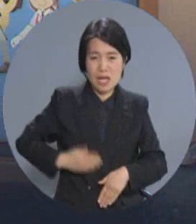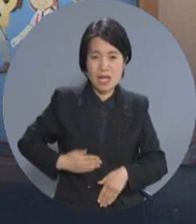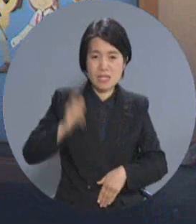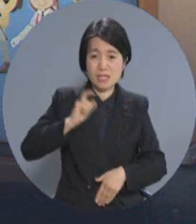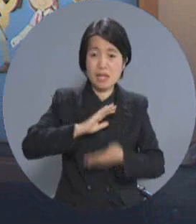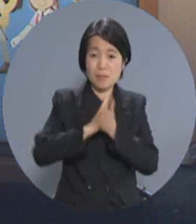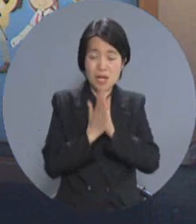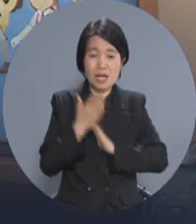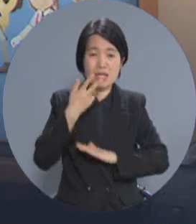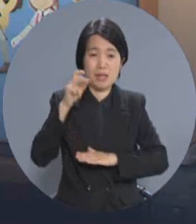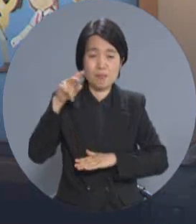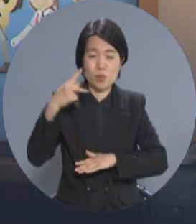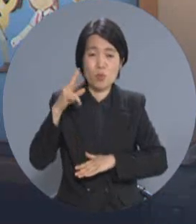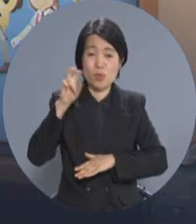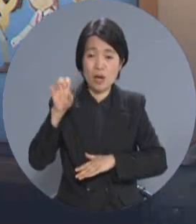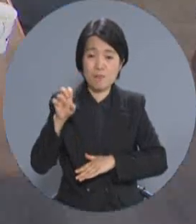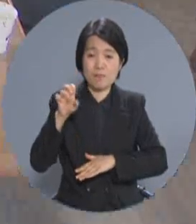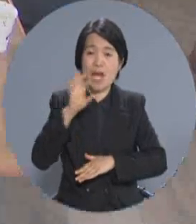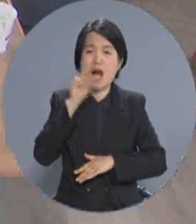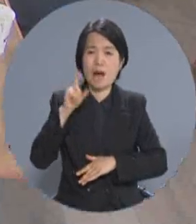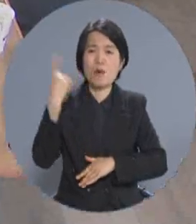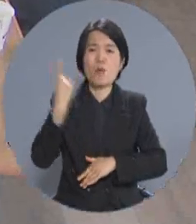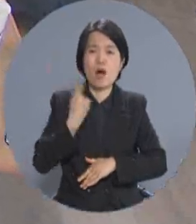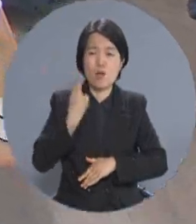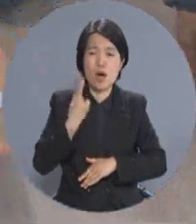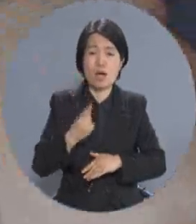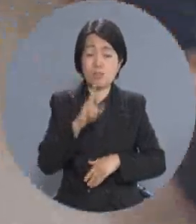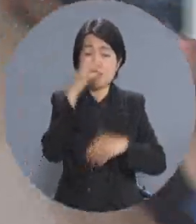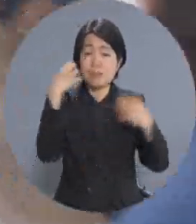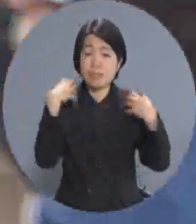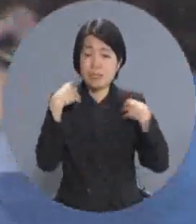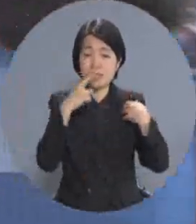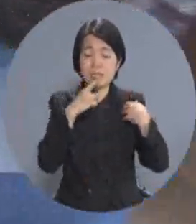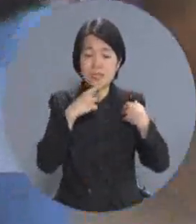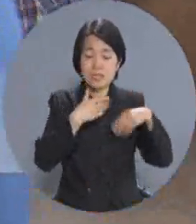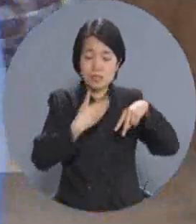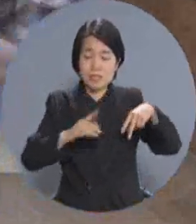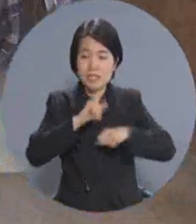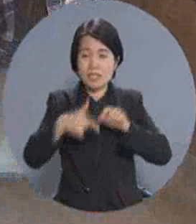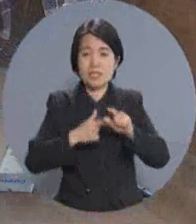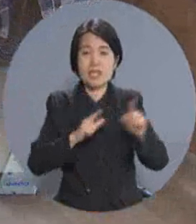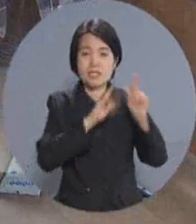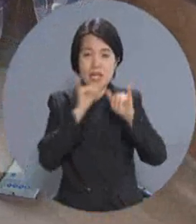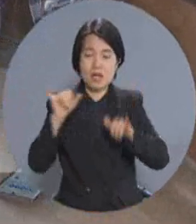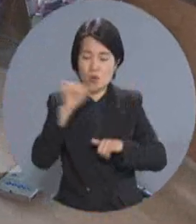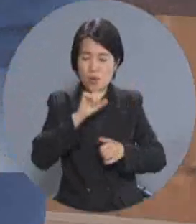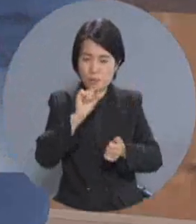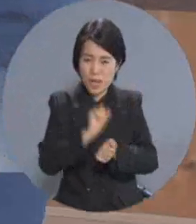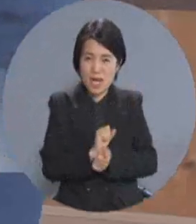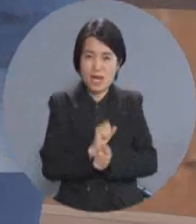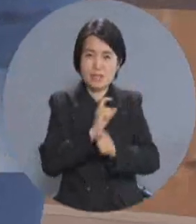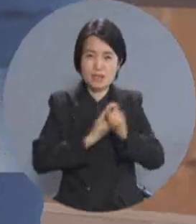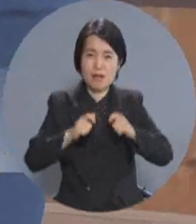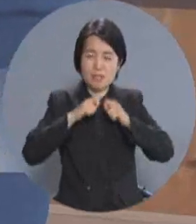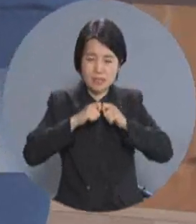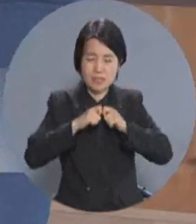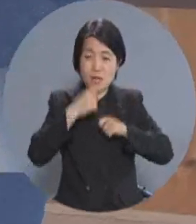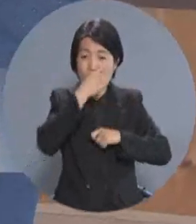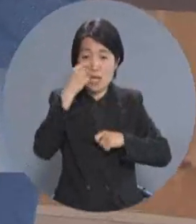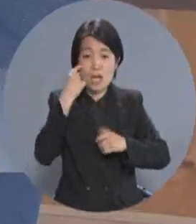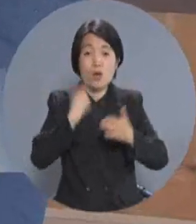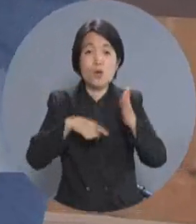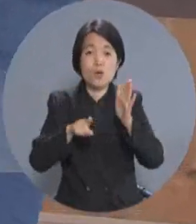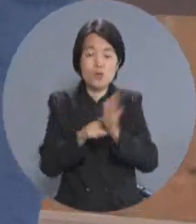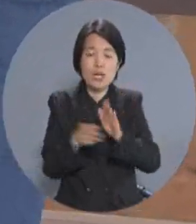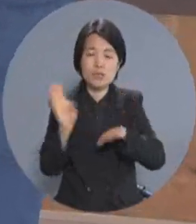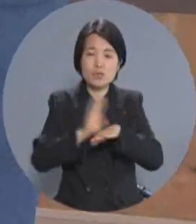담도염 담관암까지 유발할 수 있어서 보건당국은 섬진강 인근 주민들의 기생충 감염 여부를 보다 정확 파악하기